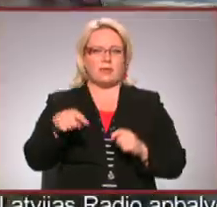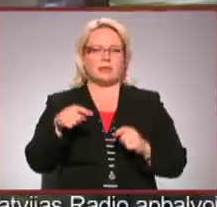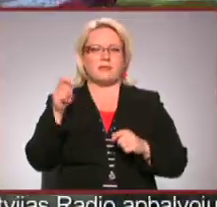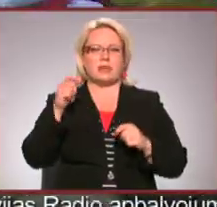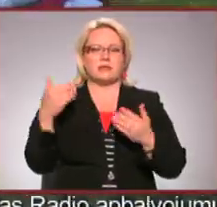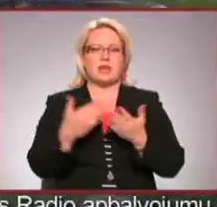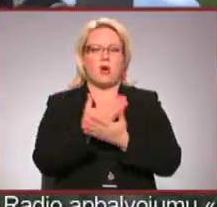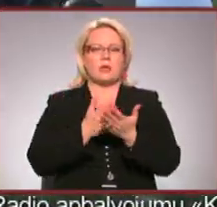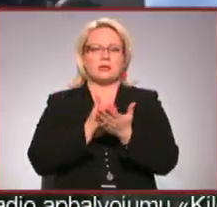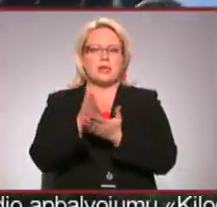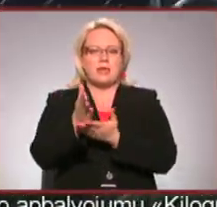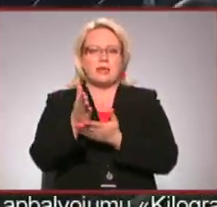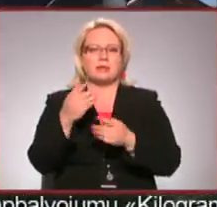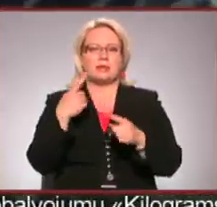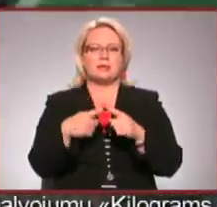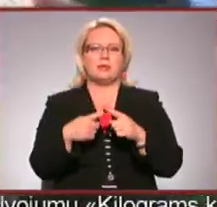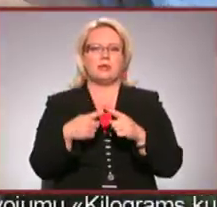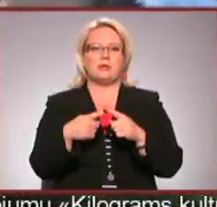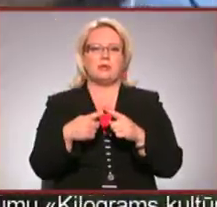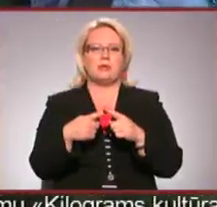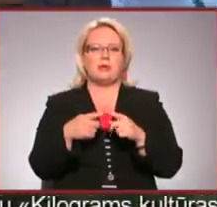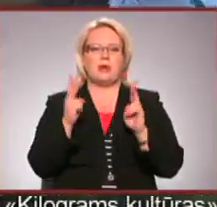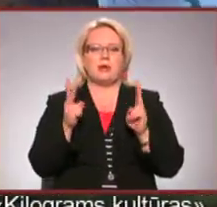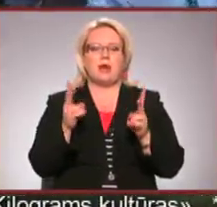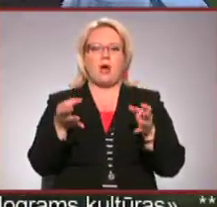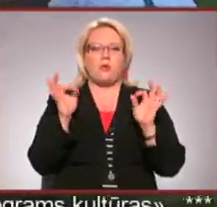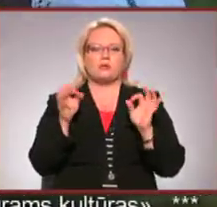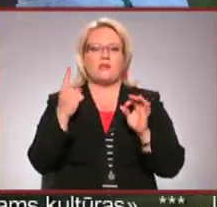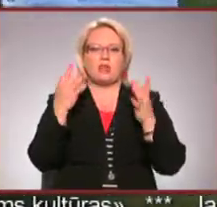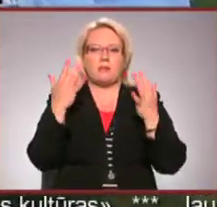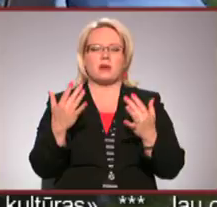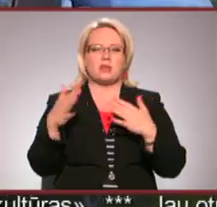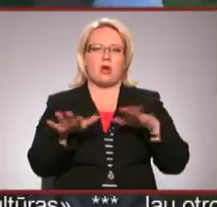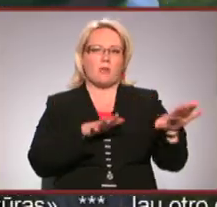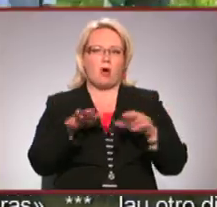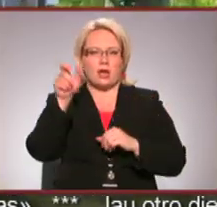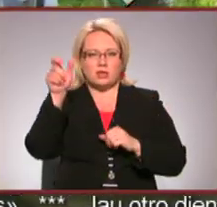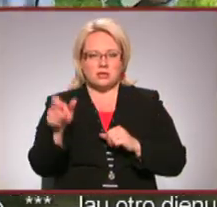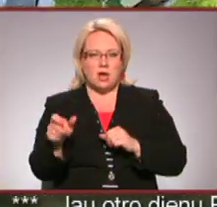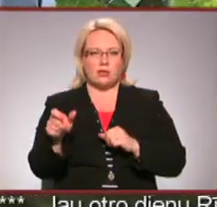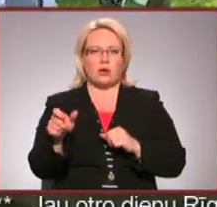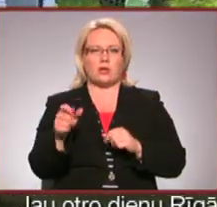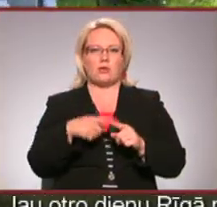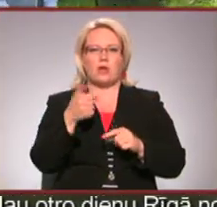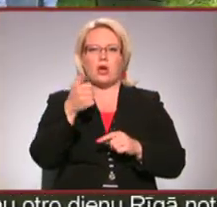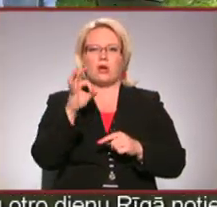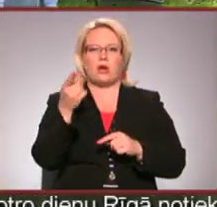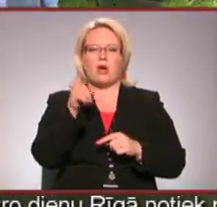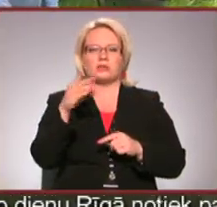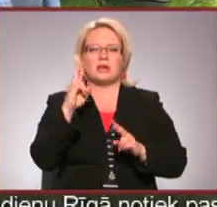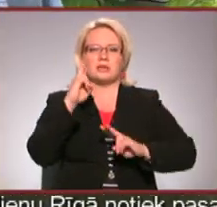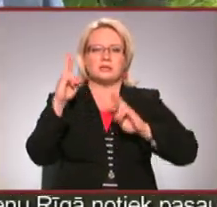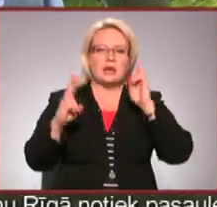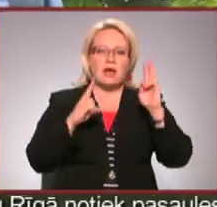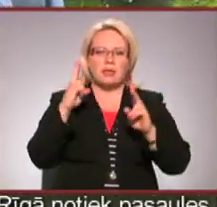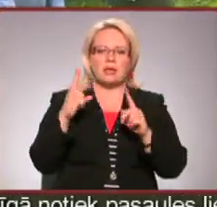jaunas tendences un pat mainīts tā nosaukums. Kā uzsver viena no pasākuma organizatoriem Maija Breike, vārds Gosti ir skanīgs un sevī